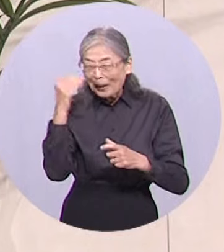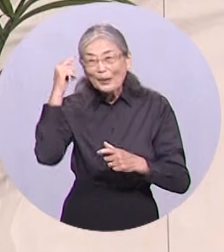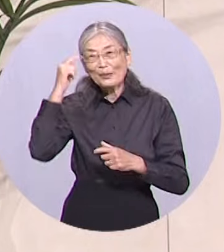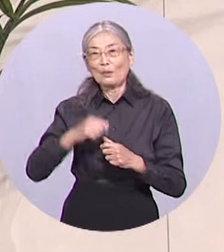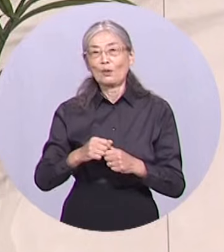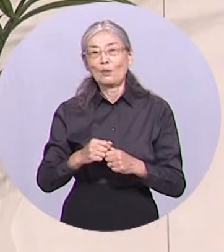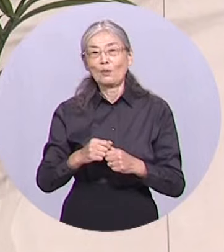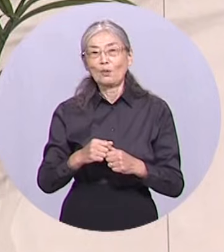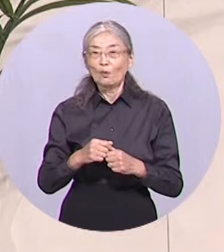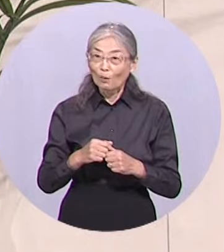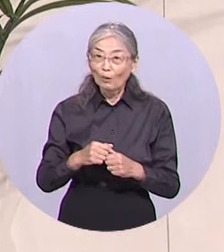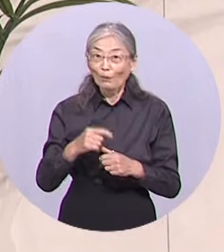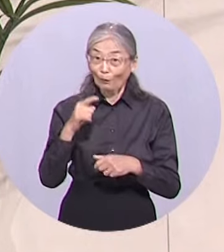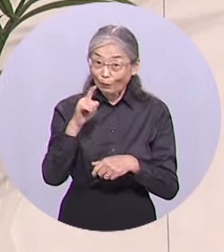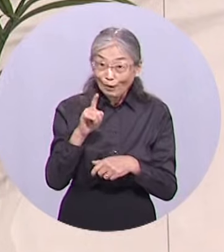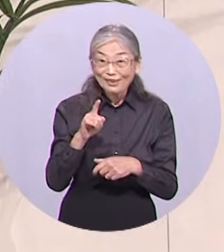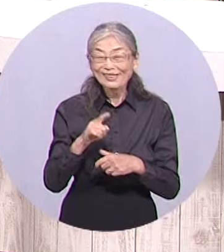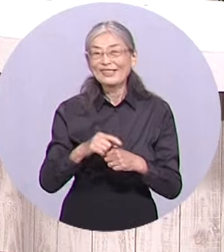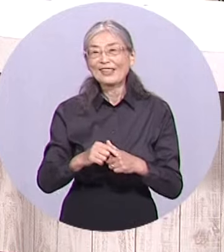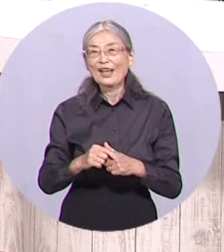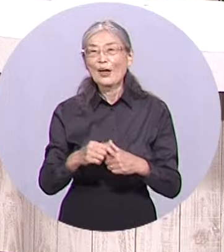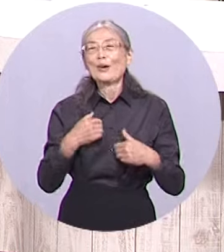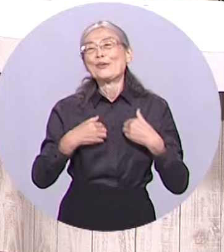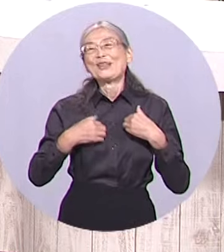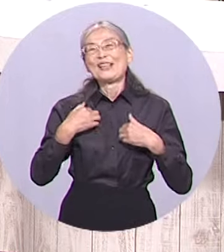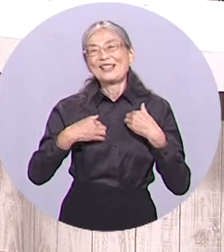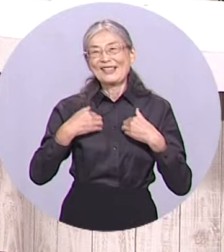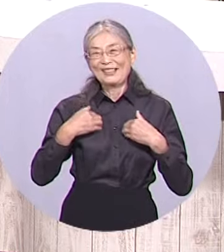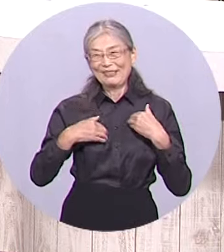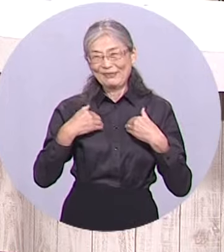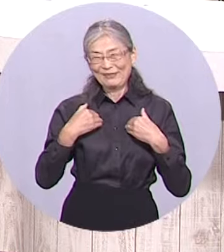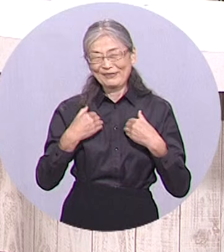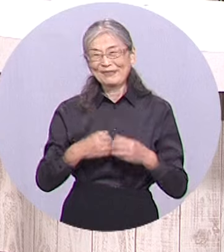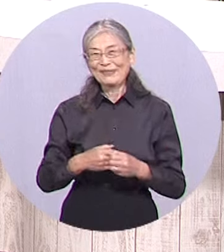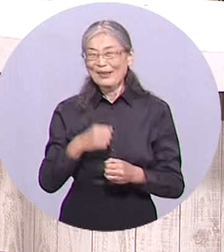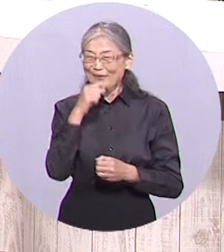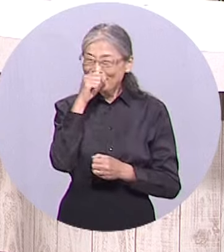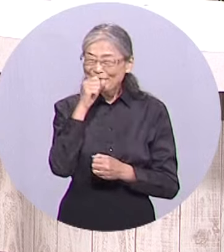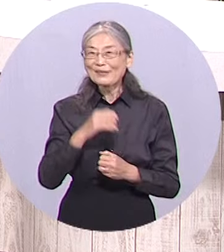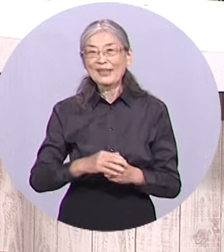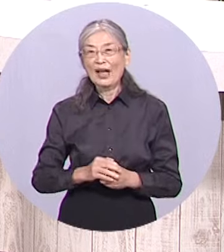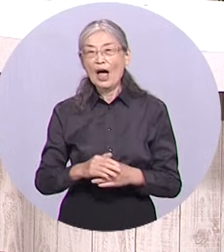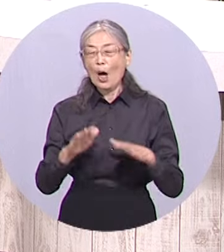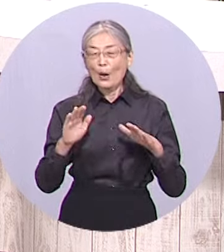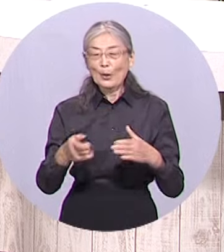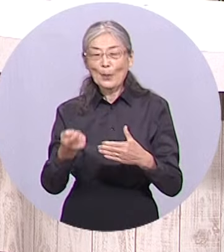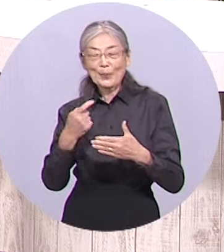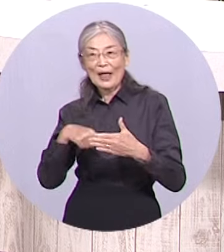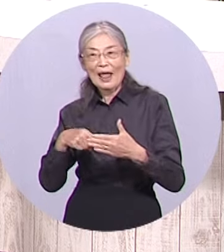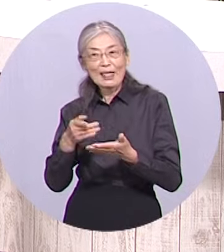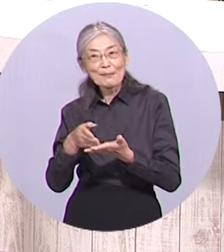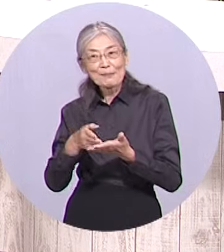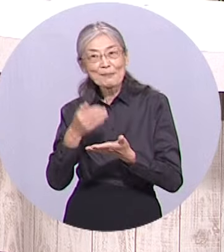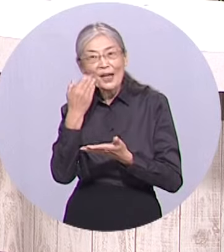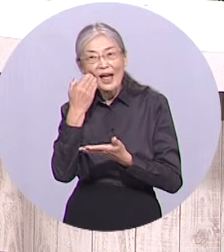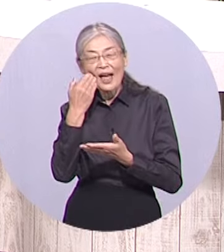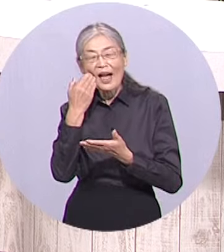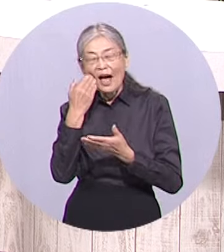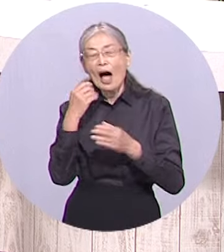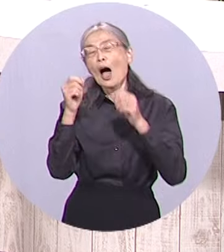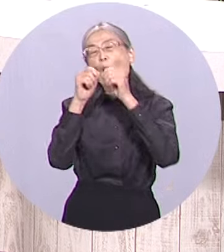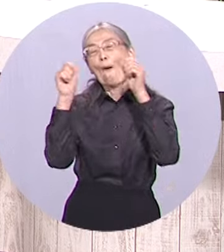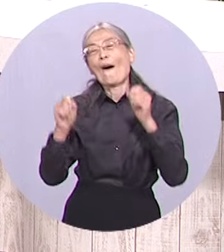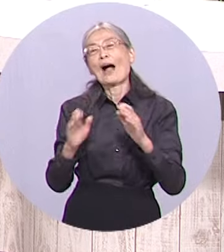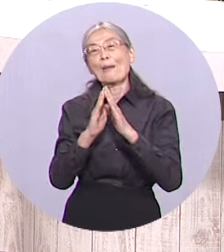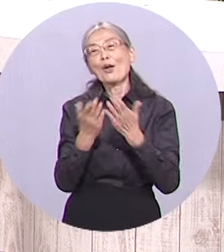れ目線ですか。 嬉しいですよ、 ね、出てくれたり、うん、いいですね。さあそして今週のナレーターは、 はい、岡